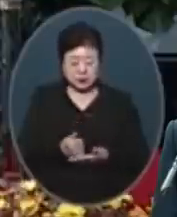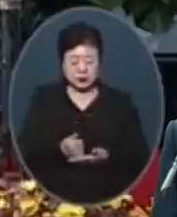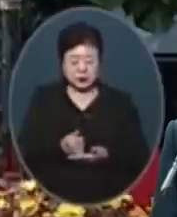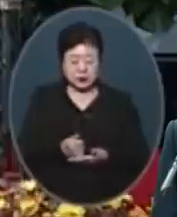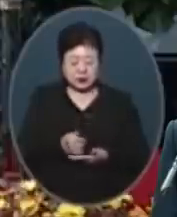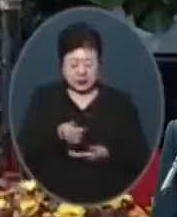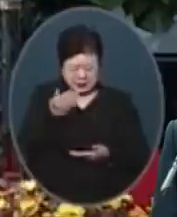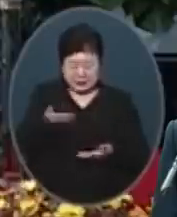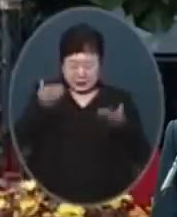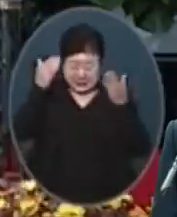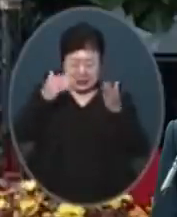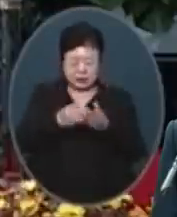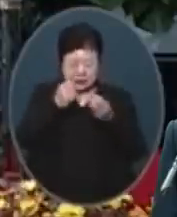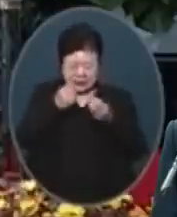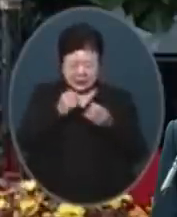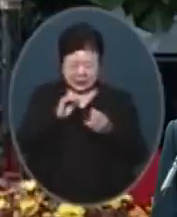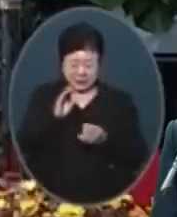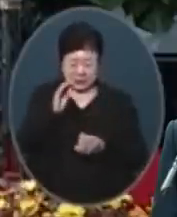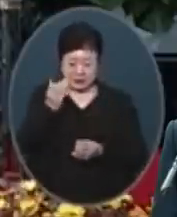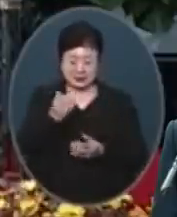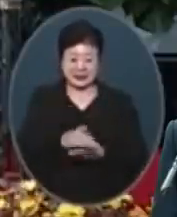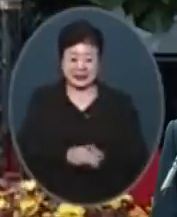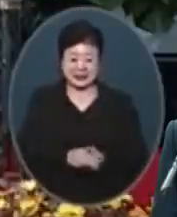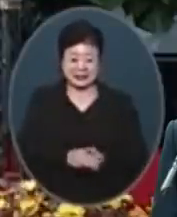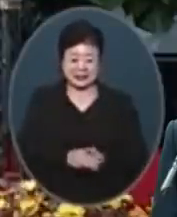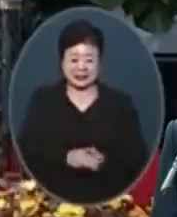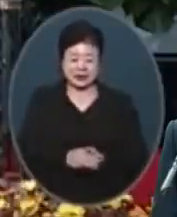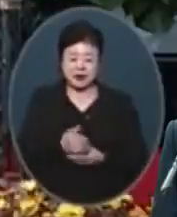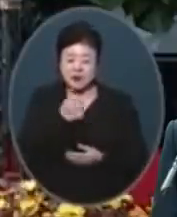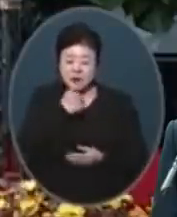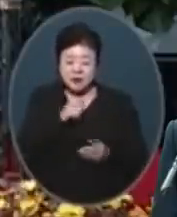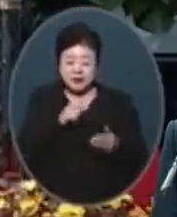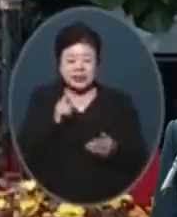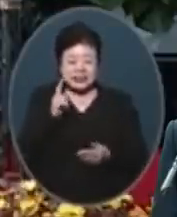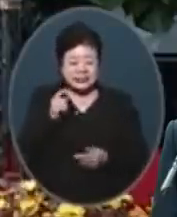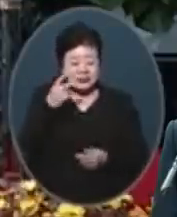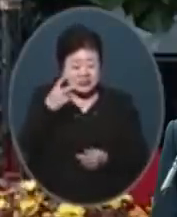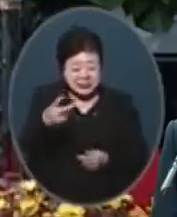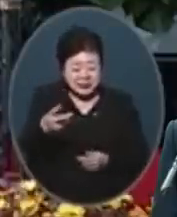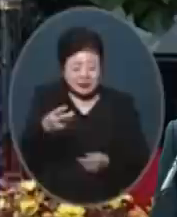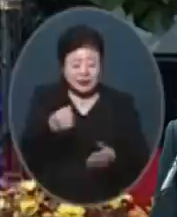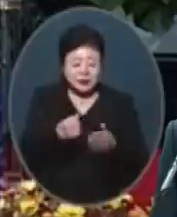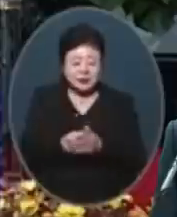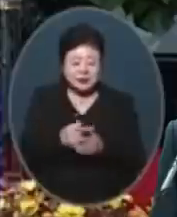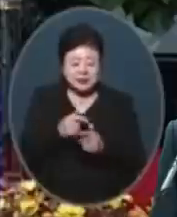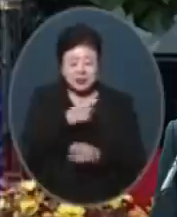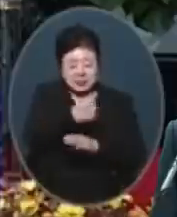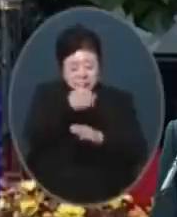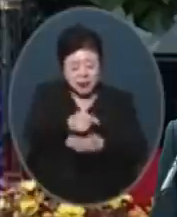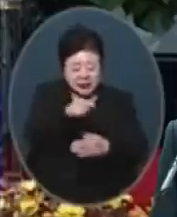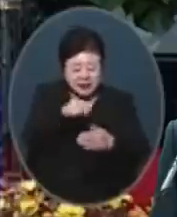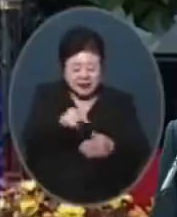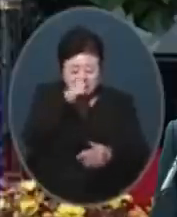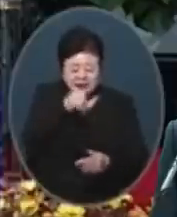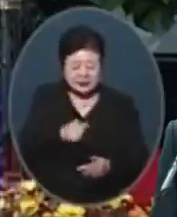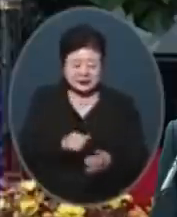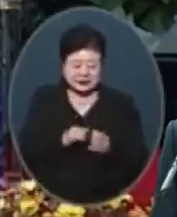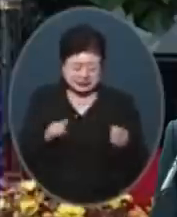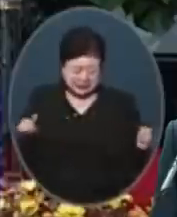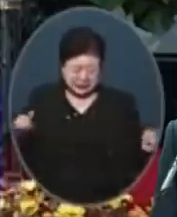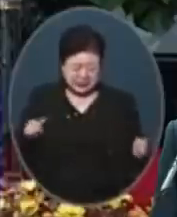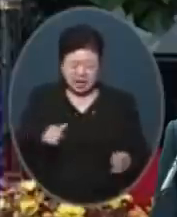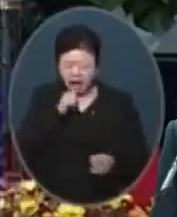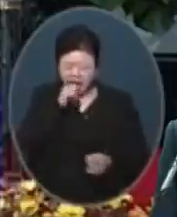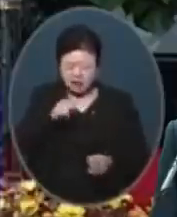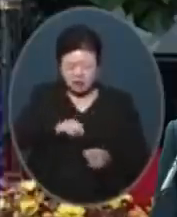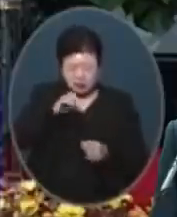옛사람은 지나가고 새사람이 된 것입니다. 로마서 8장 1절로 2절에 그러므로 이제 그리스도 안에 있는 자에게는